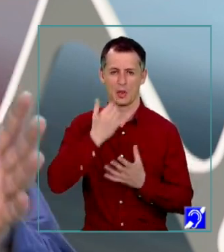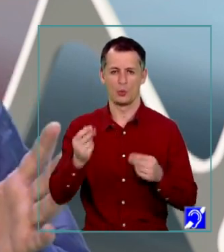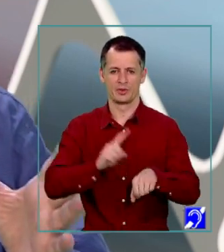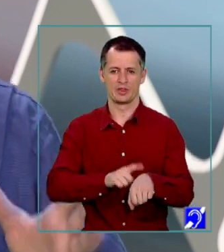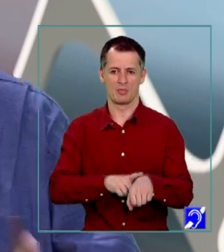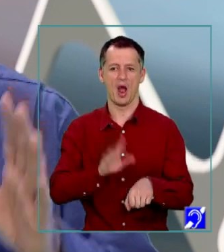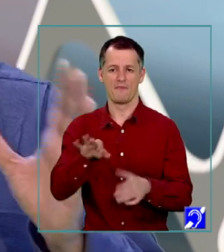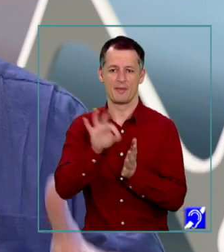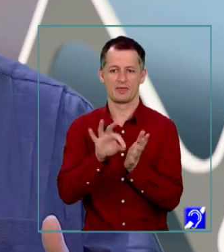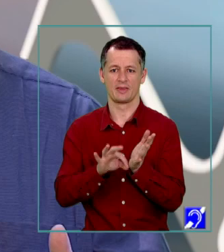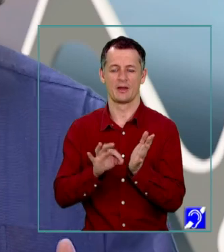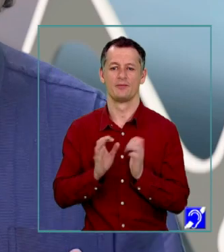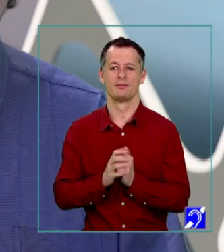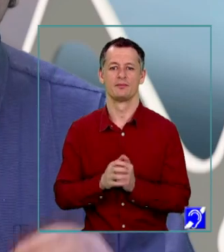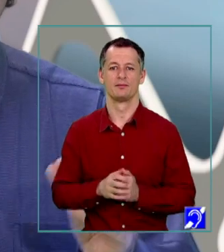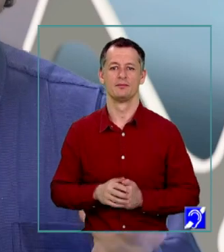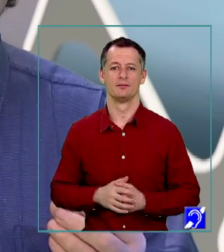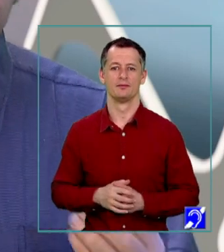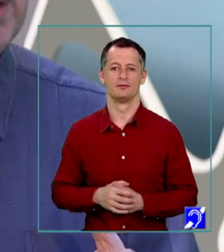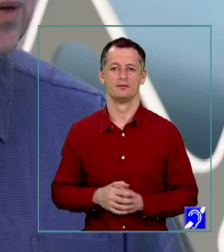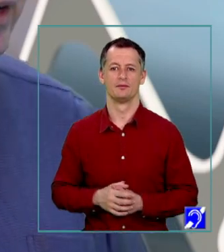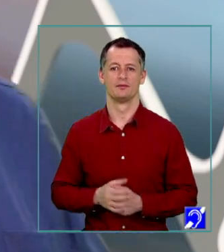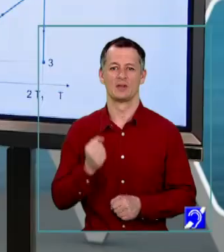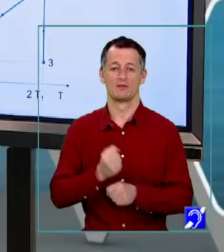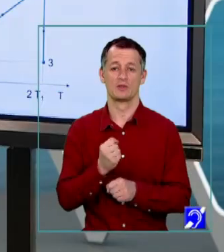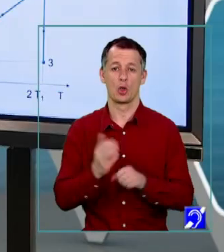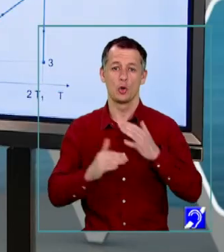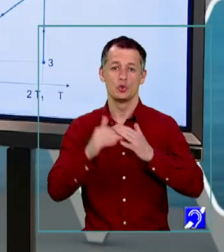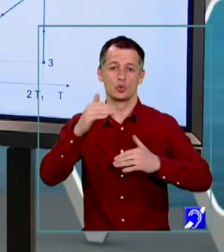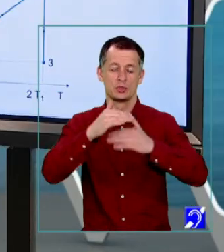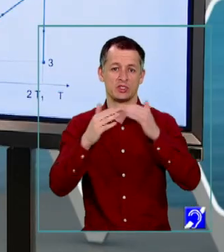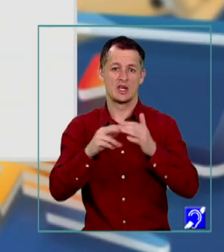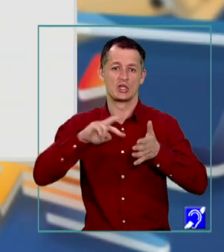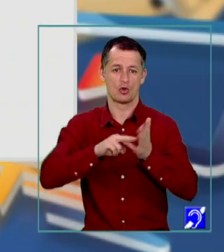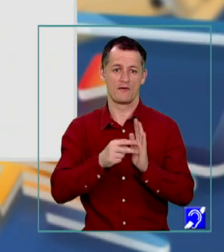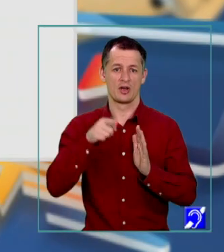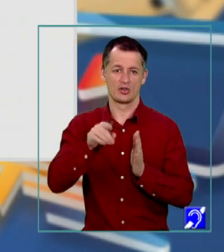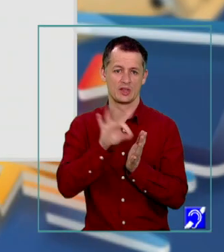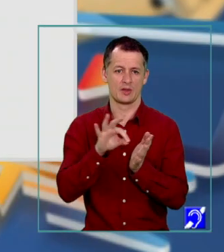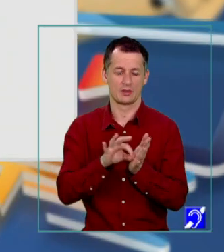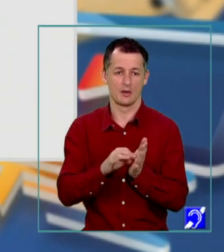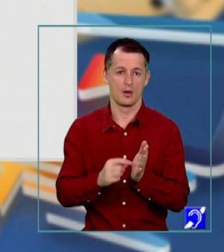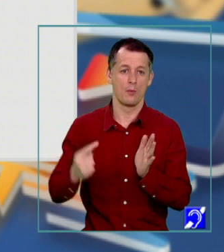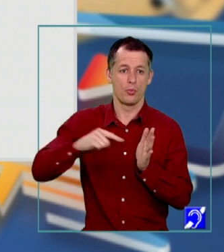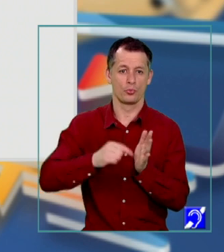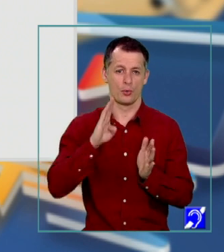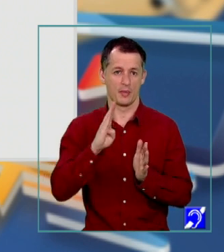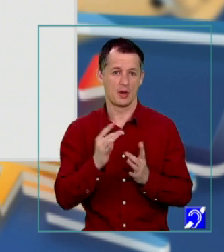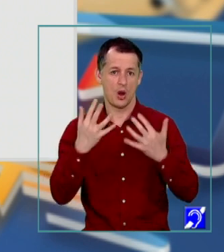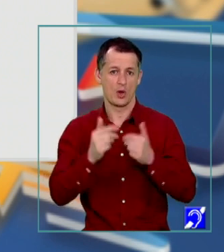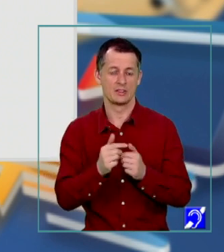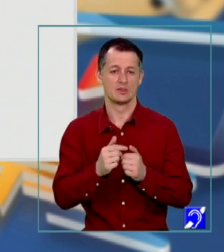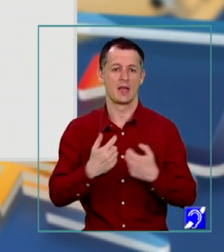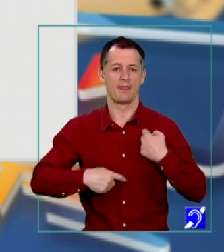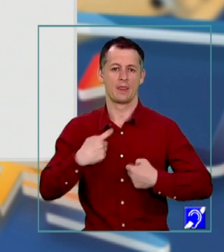Așa avem datele, nu facem decât să construim rezolvarea plecând de la aceste date. Punctul B. Calculați energia internă